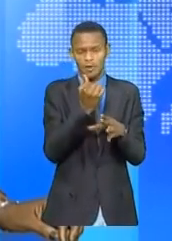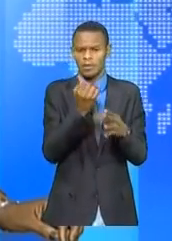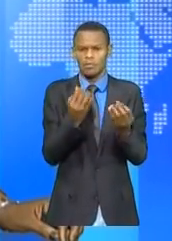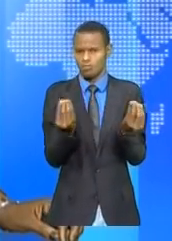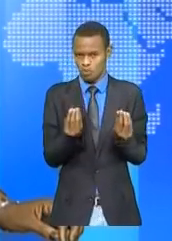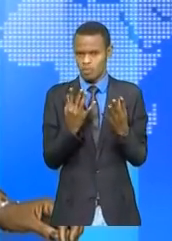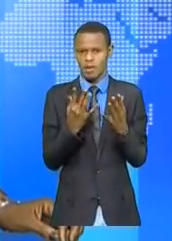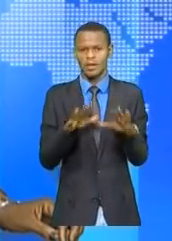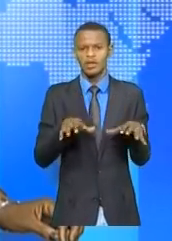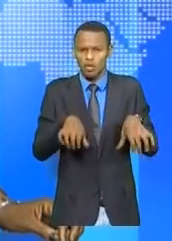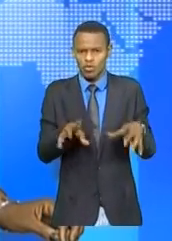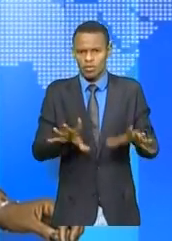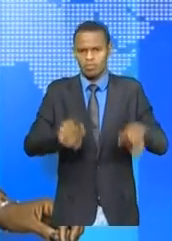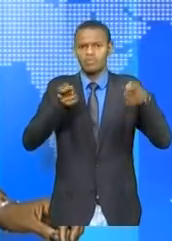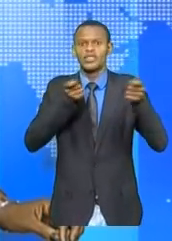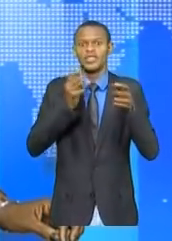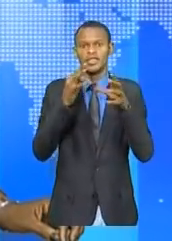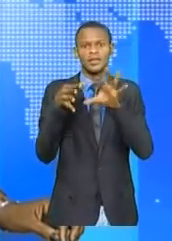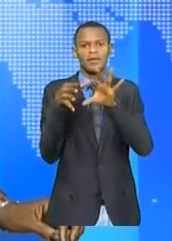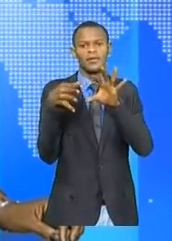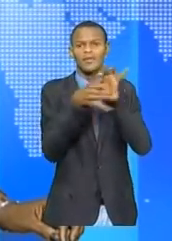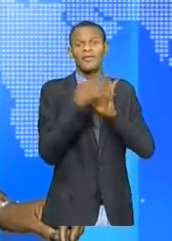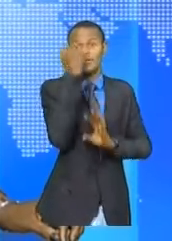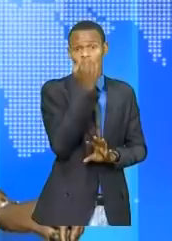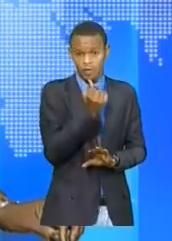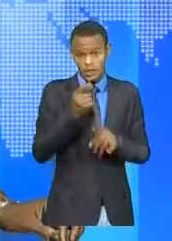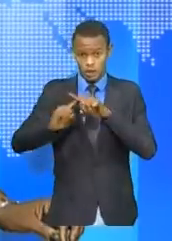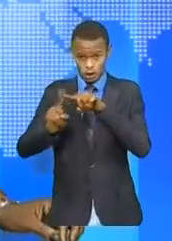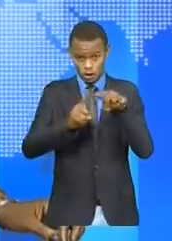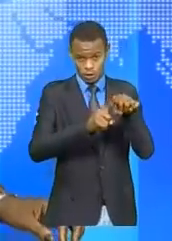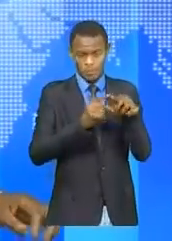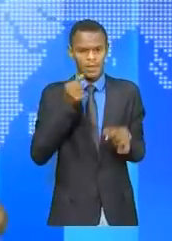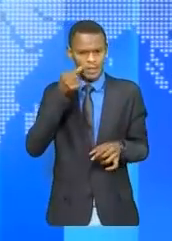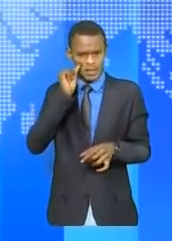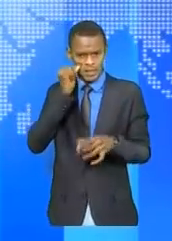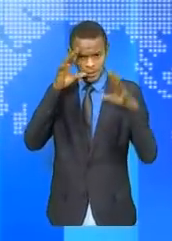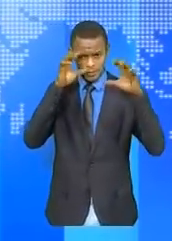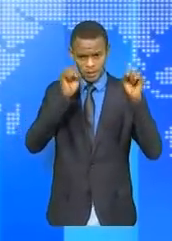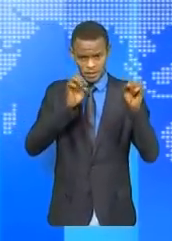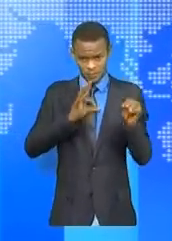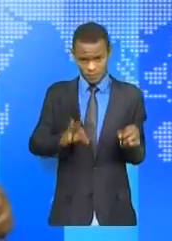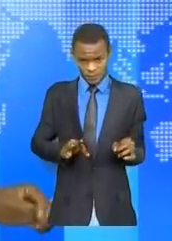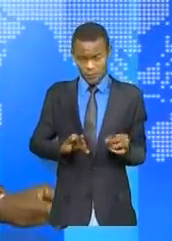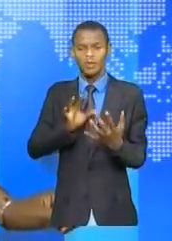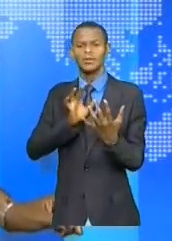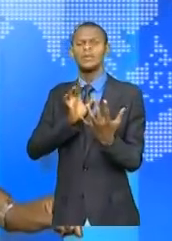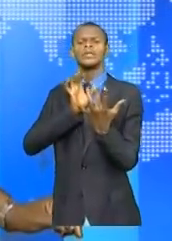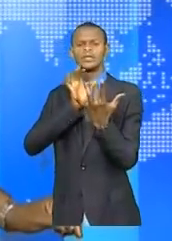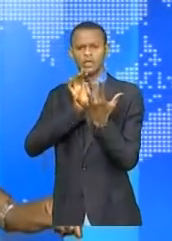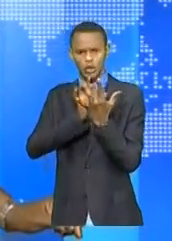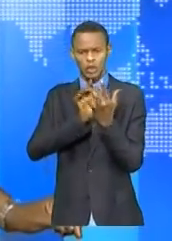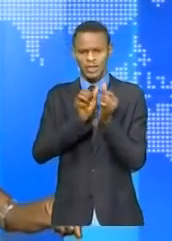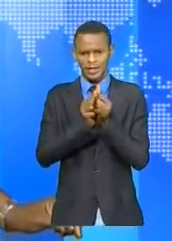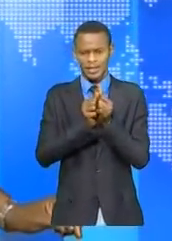l'Union africaine. Hier, par exemple, Félix-Antoine Tshisekedi a échangé avec le vice-ministre des Affaires étrangères de la République du Mali qui a